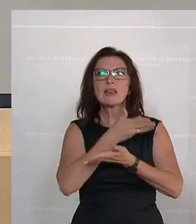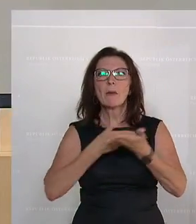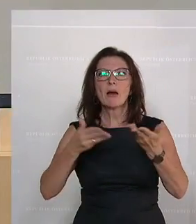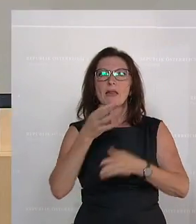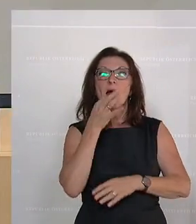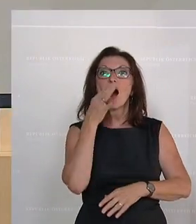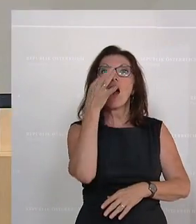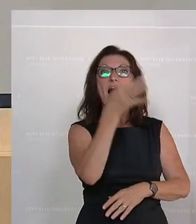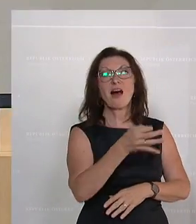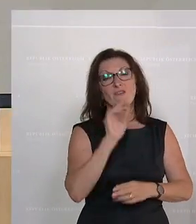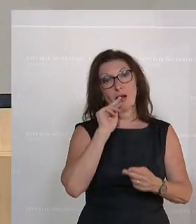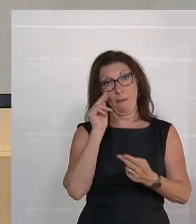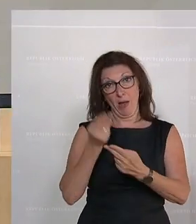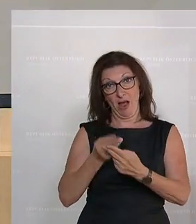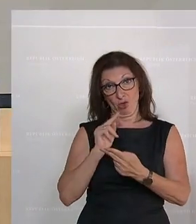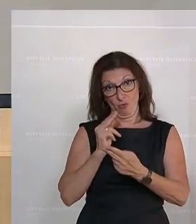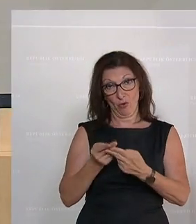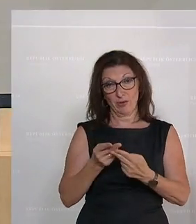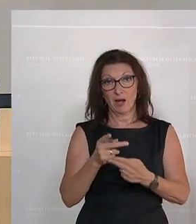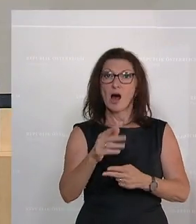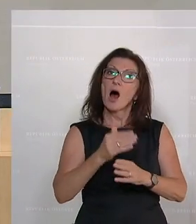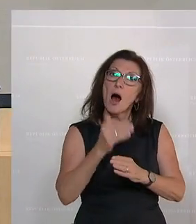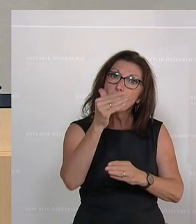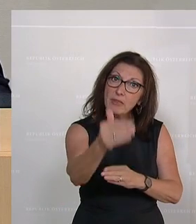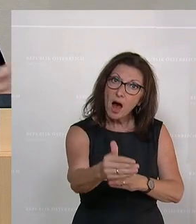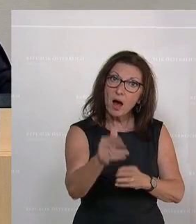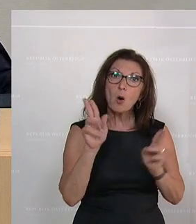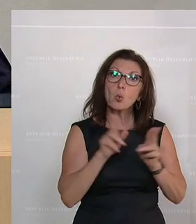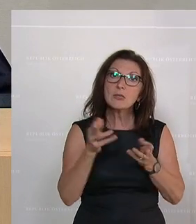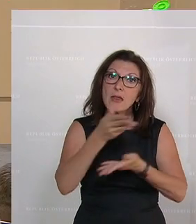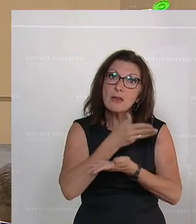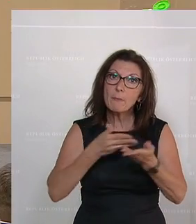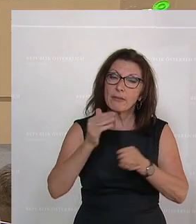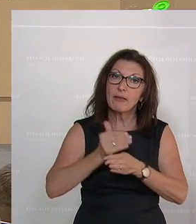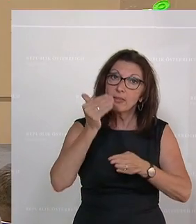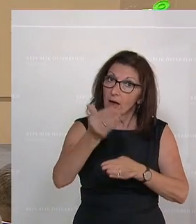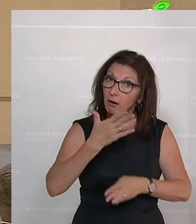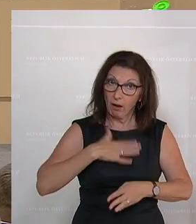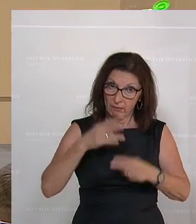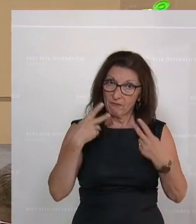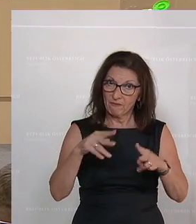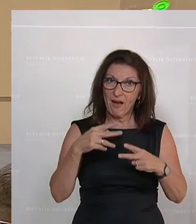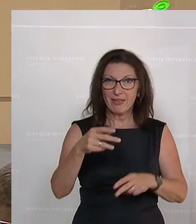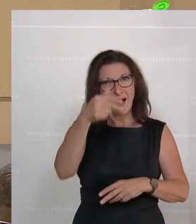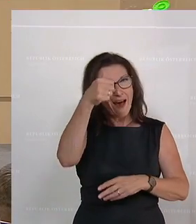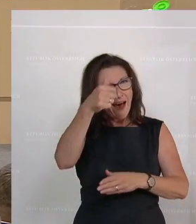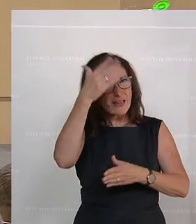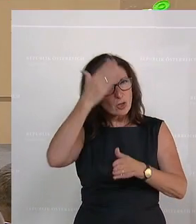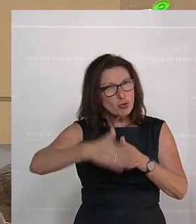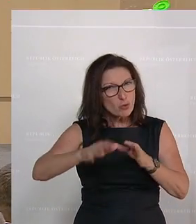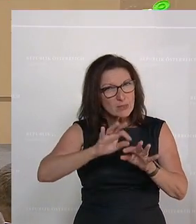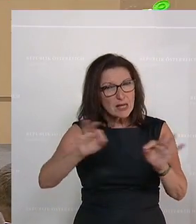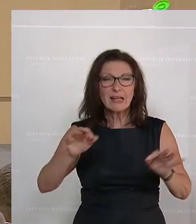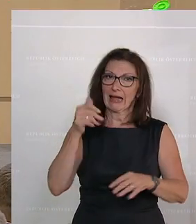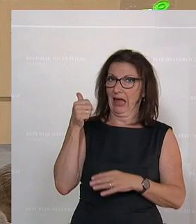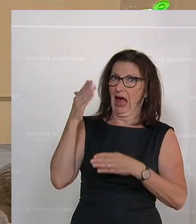anfragebeantwortung kommen aber sie können im anschluss an die kurze debatte fort 20 um einen schluss hat einen